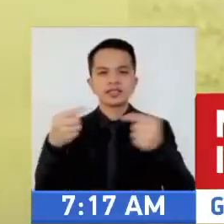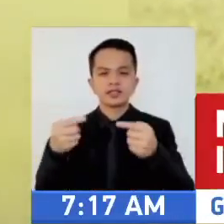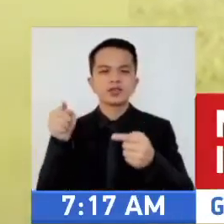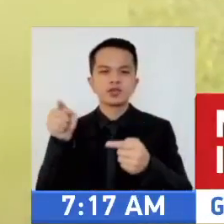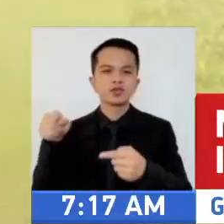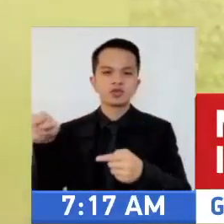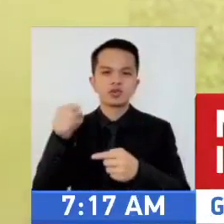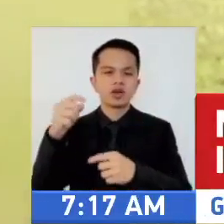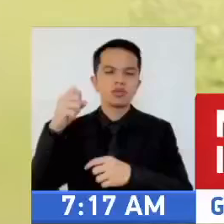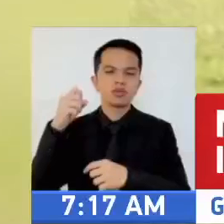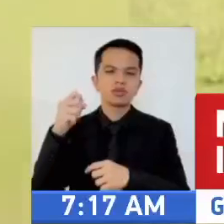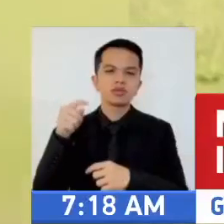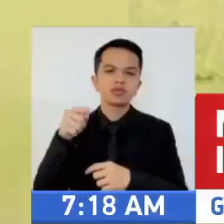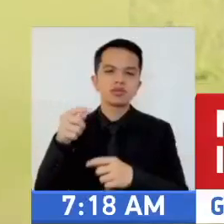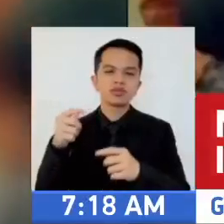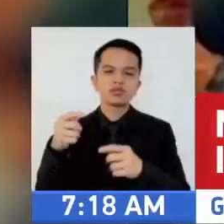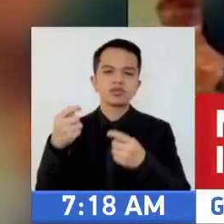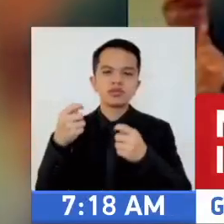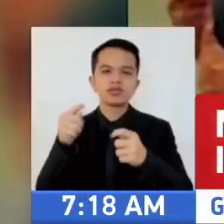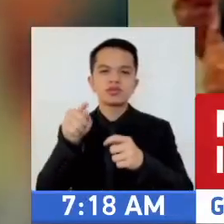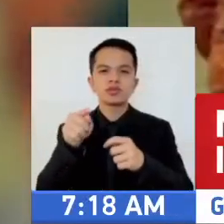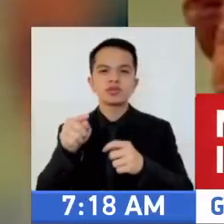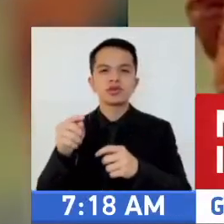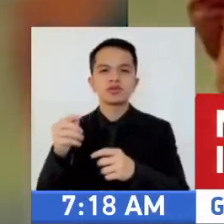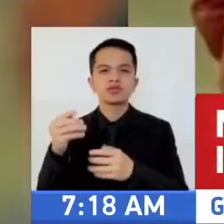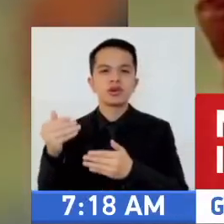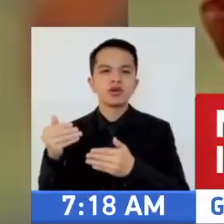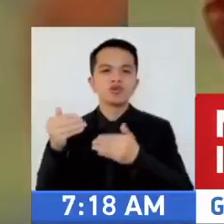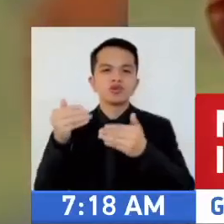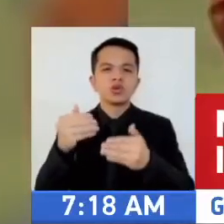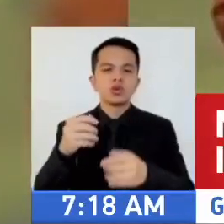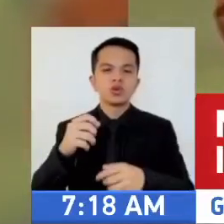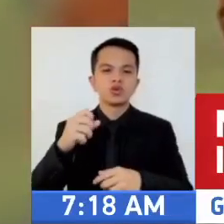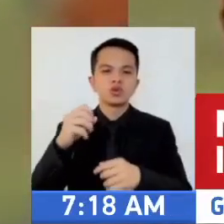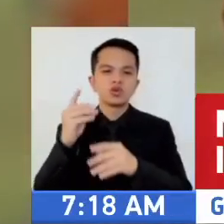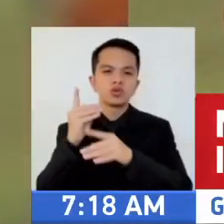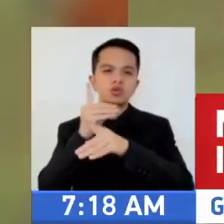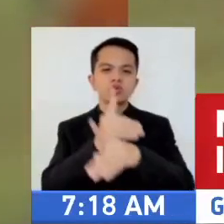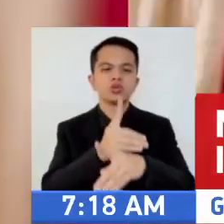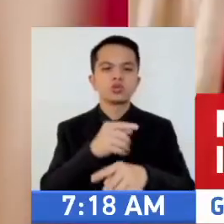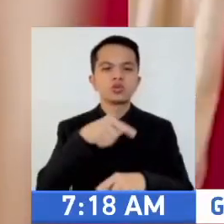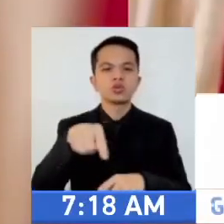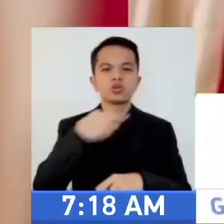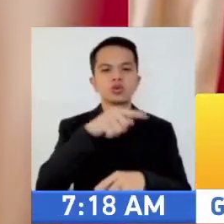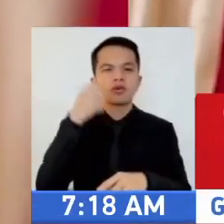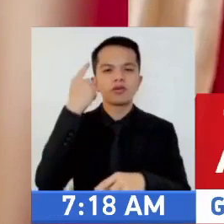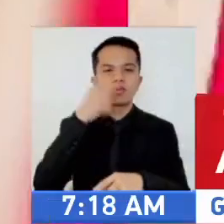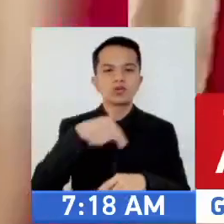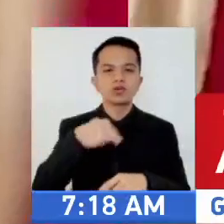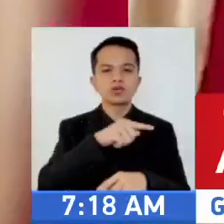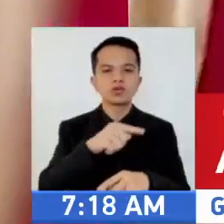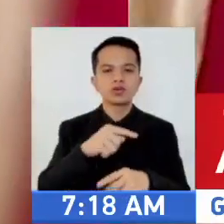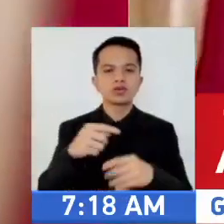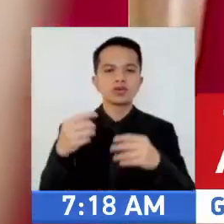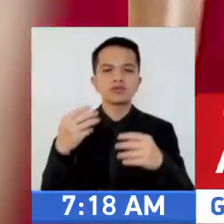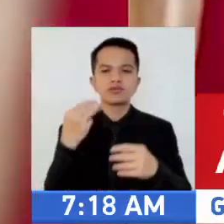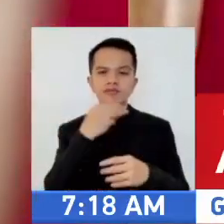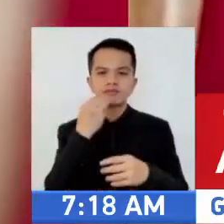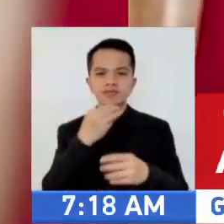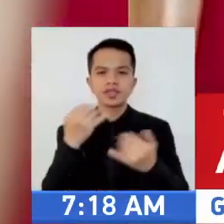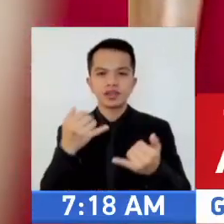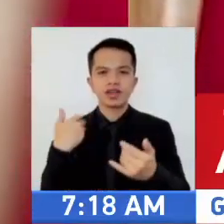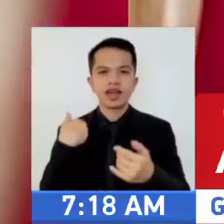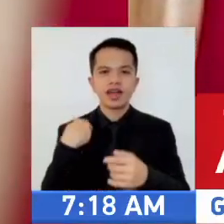sa mga terrorist group noong 2017. Kasabay ng Marawi Siege Anniversary, inactivate na ang Task Force Marawi na binubuo ng